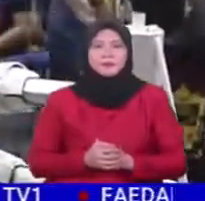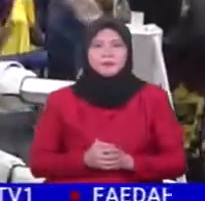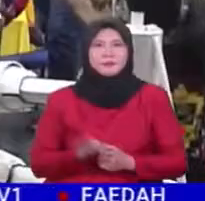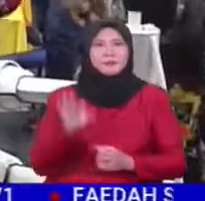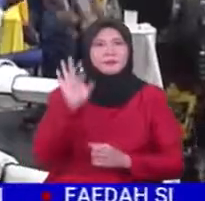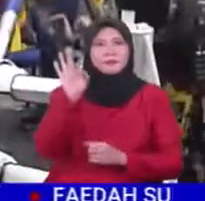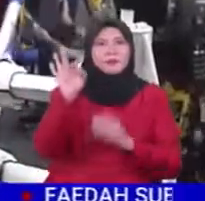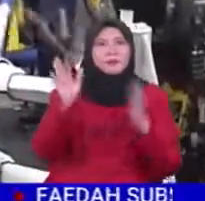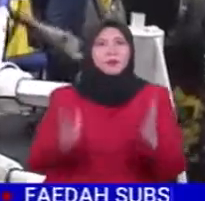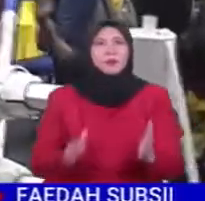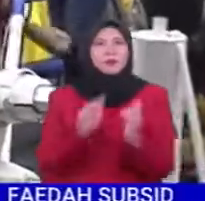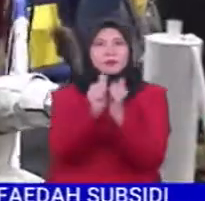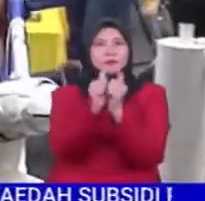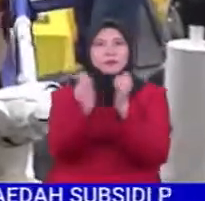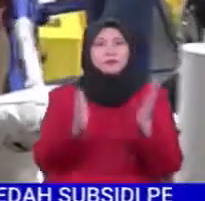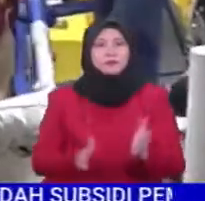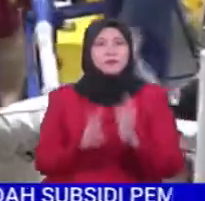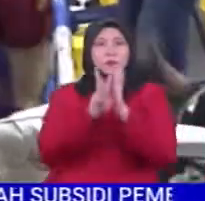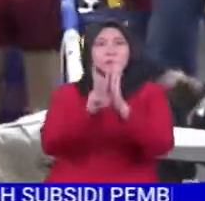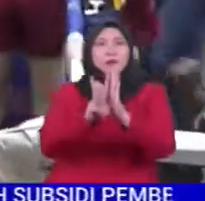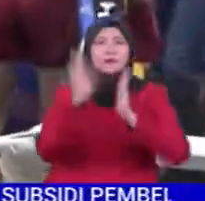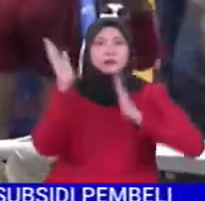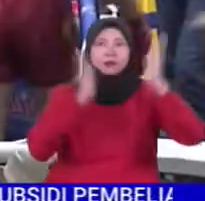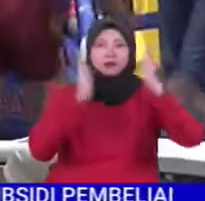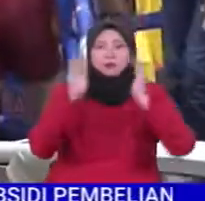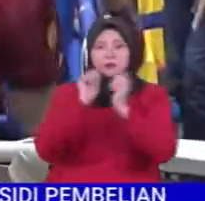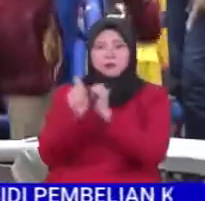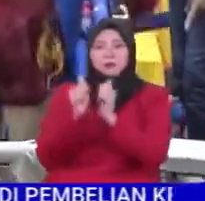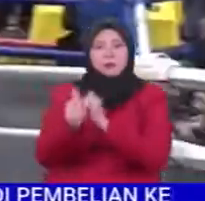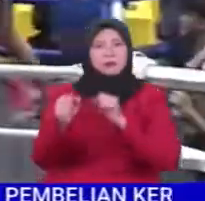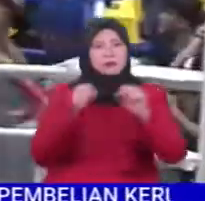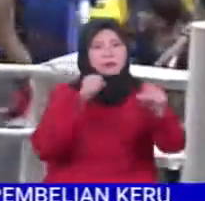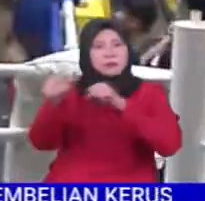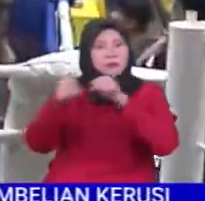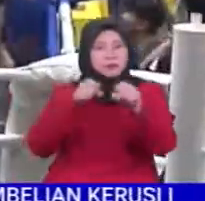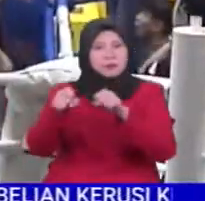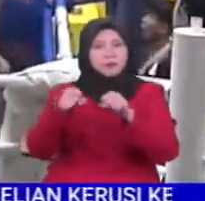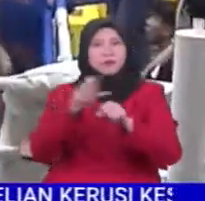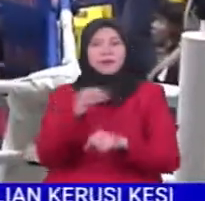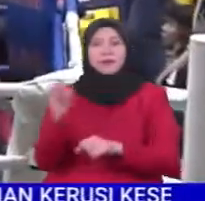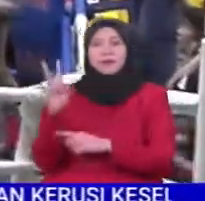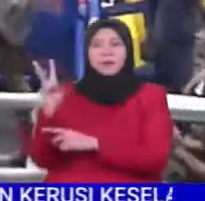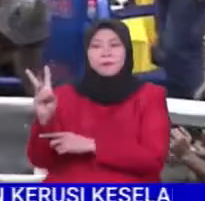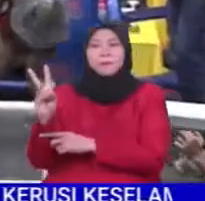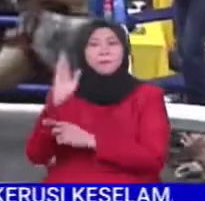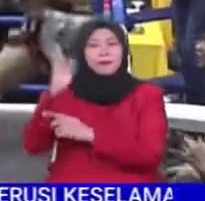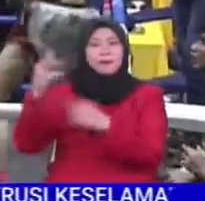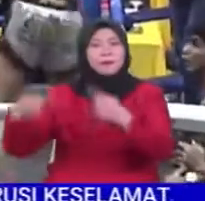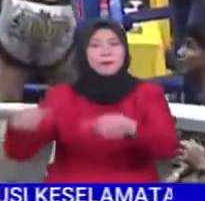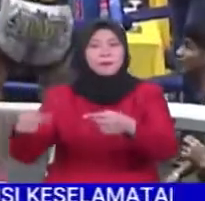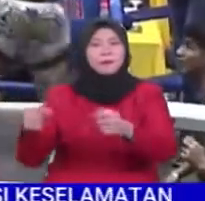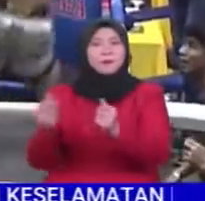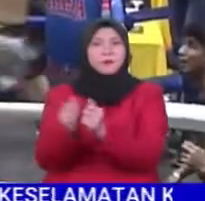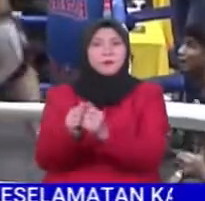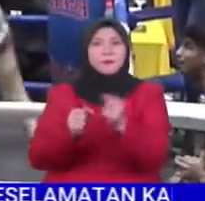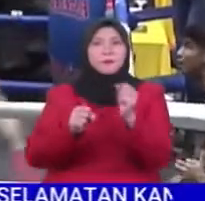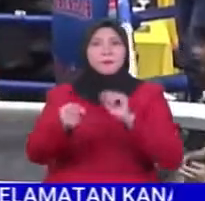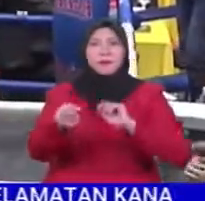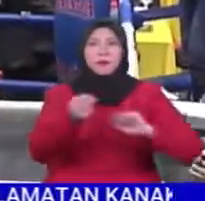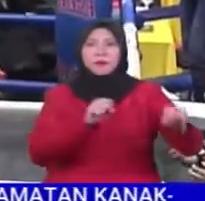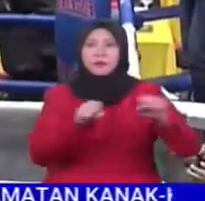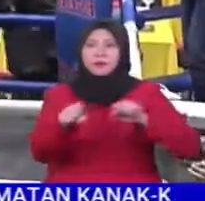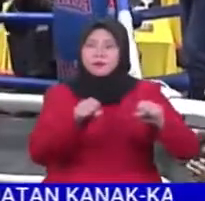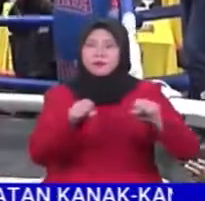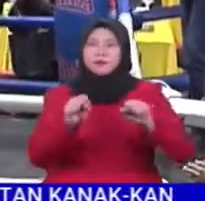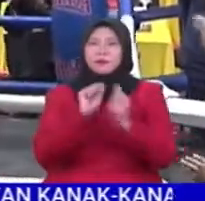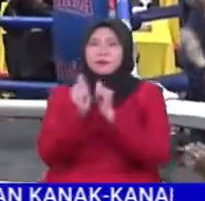Seramai 9 orang atlet akan mewakili negara bagi sukan kickboxing, manakala 6 lagi atlet akan bertanding dalam acara Muay Thai.